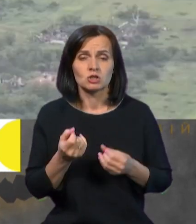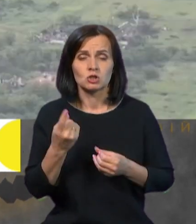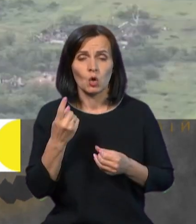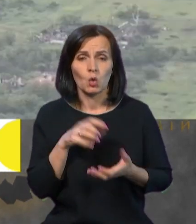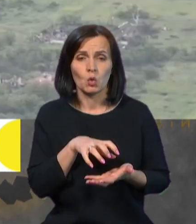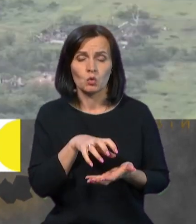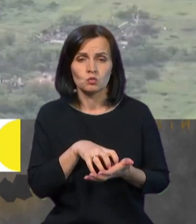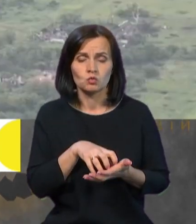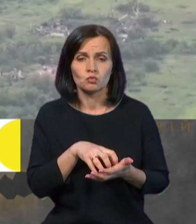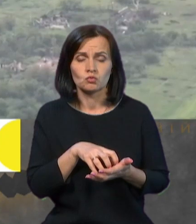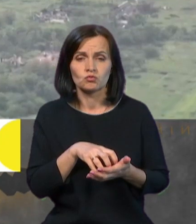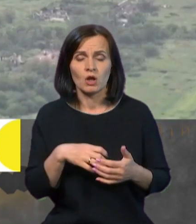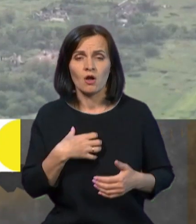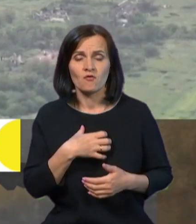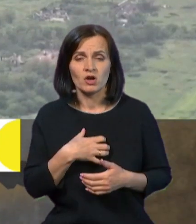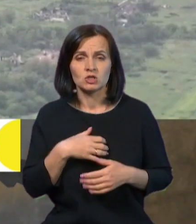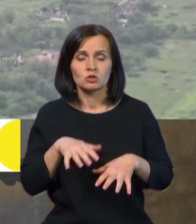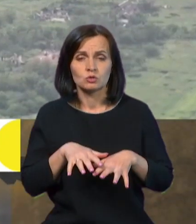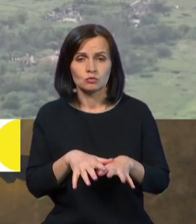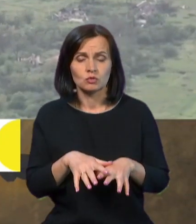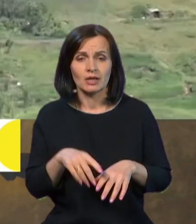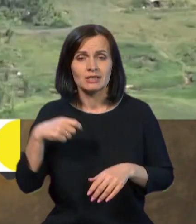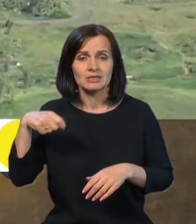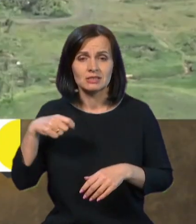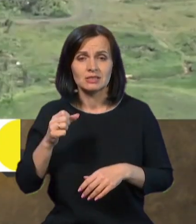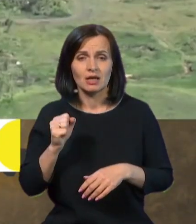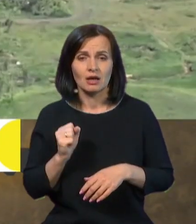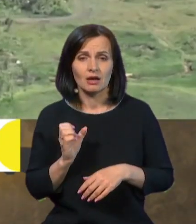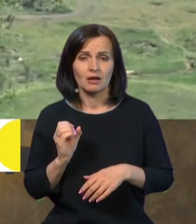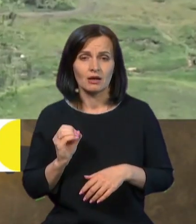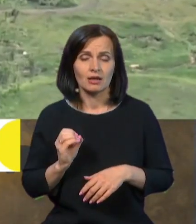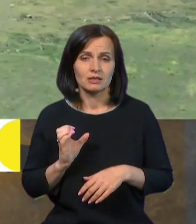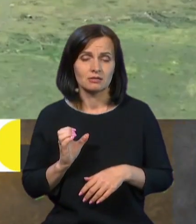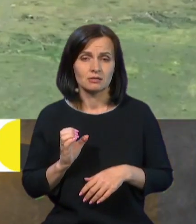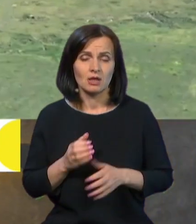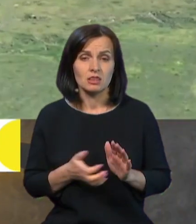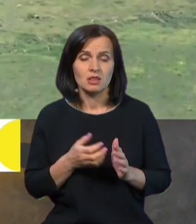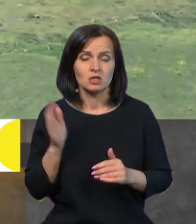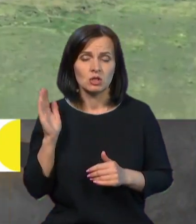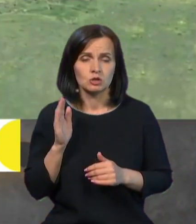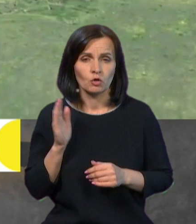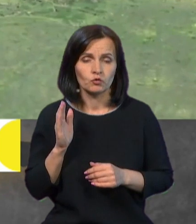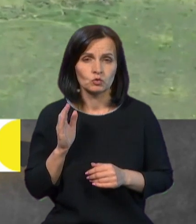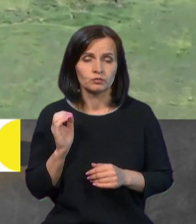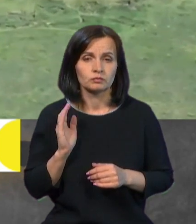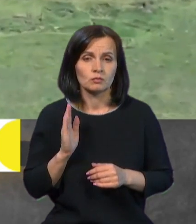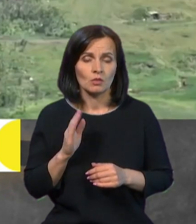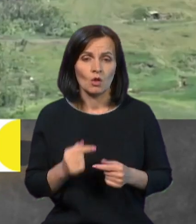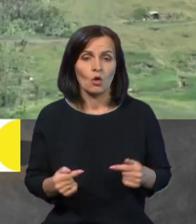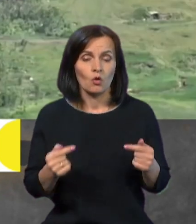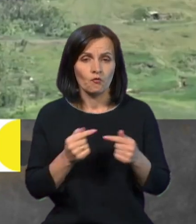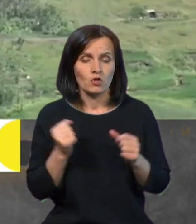критичної енергетичної інфраструктури – Запорізька АЕС. Нестача води в